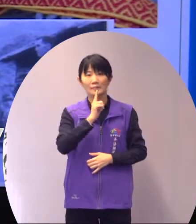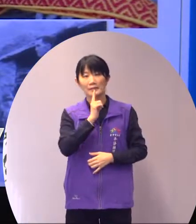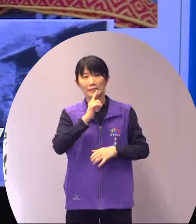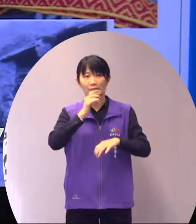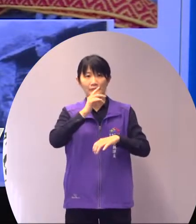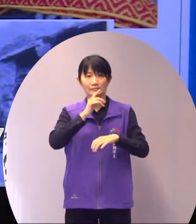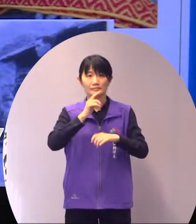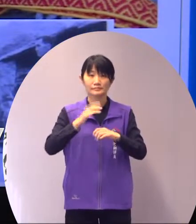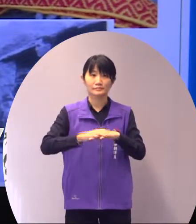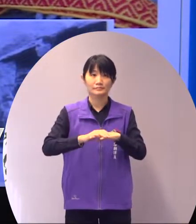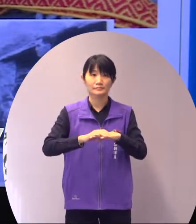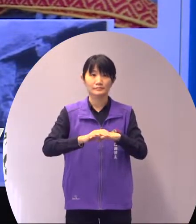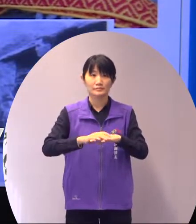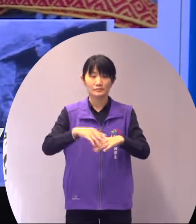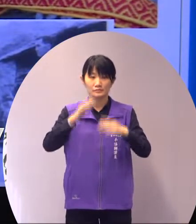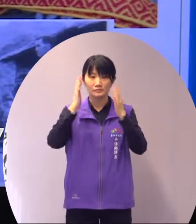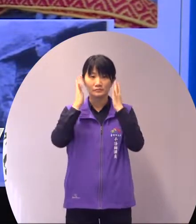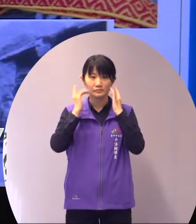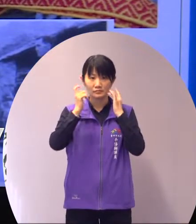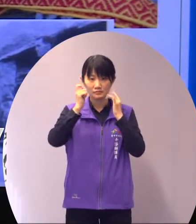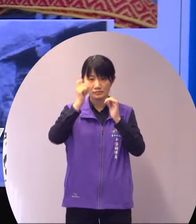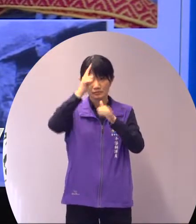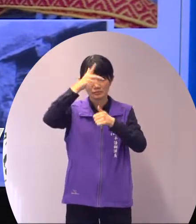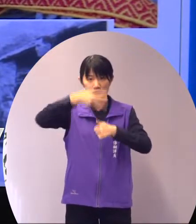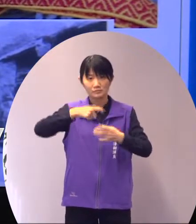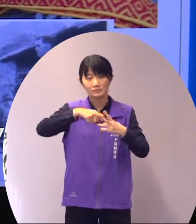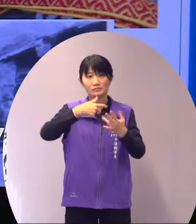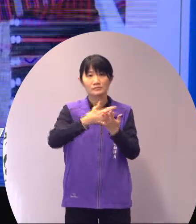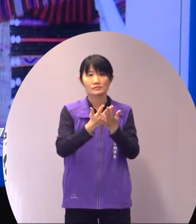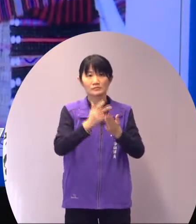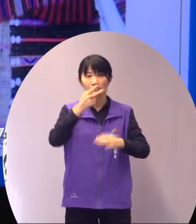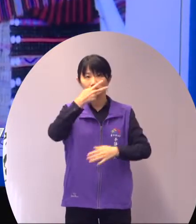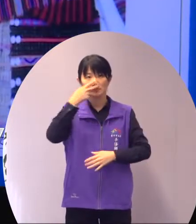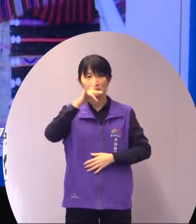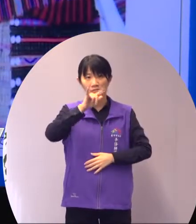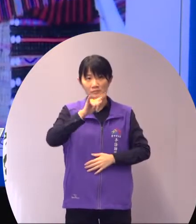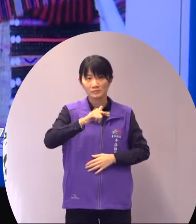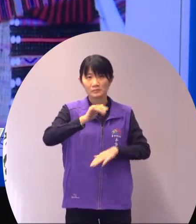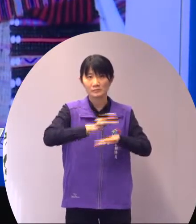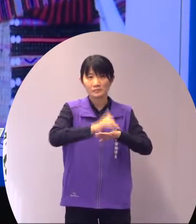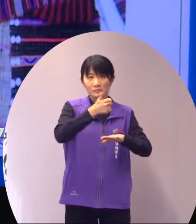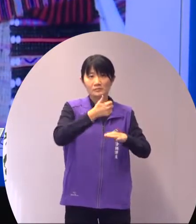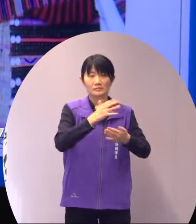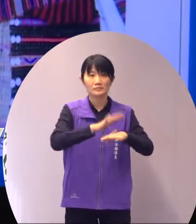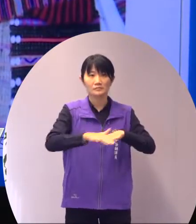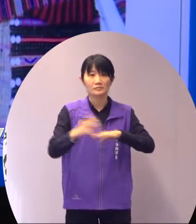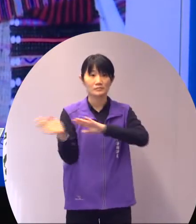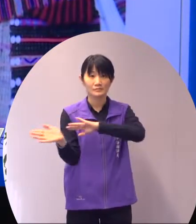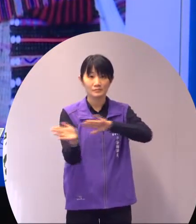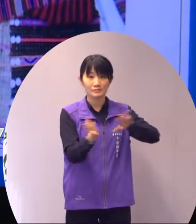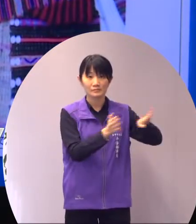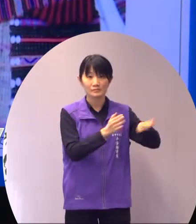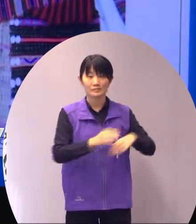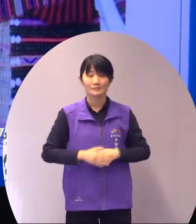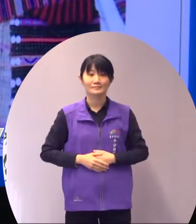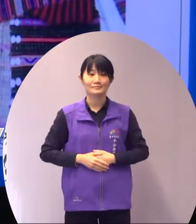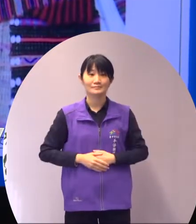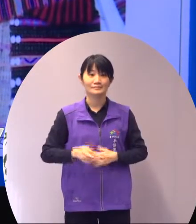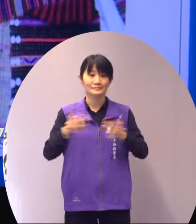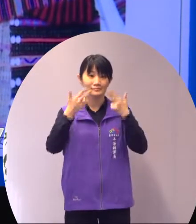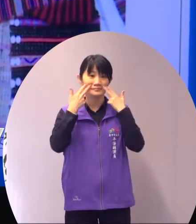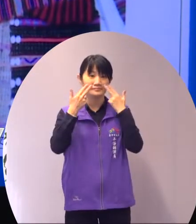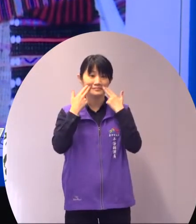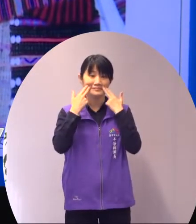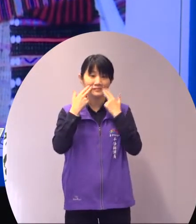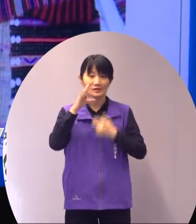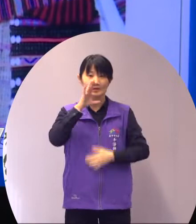有泰雅族男子传统工艺，保存者是赖福来艺师。那还有就是泰雅族斯